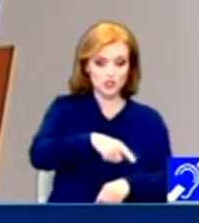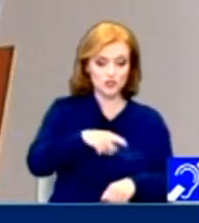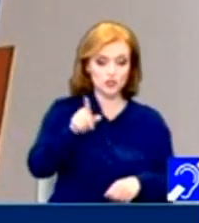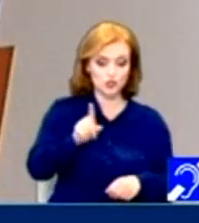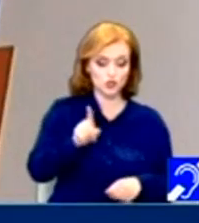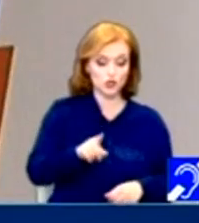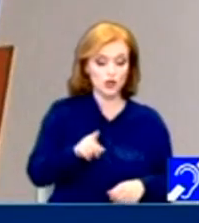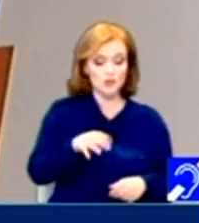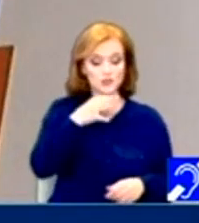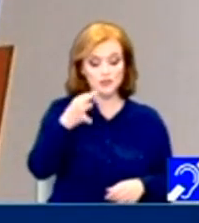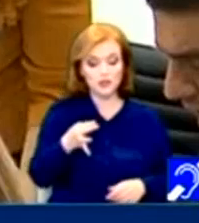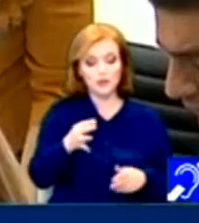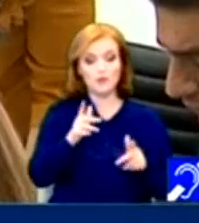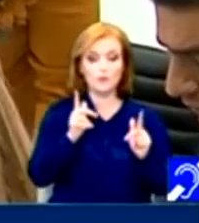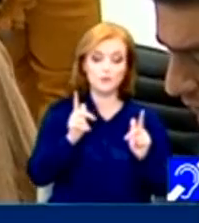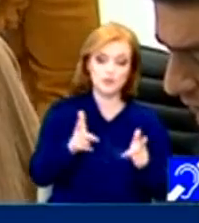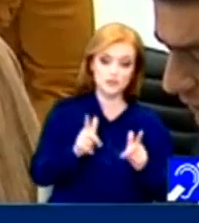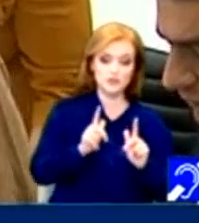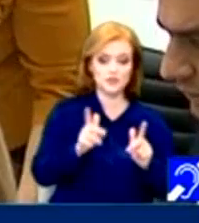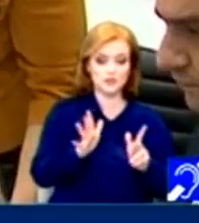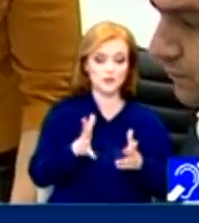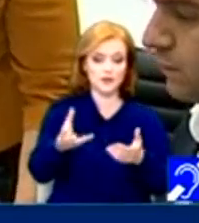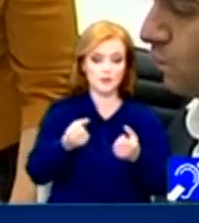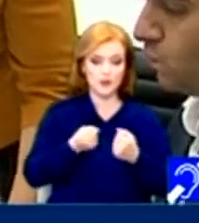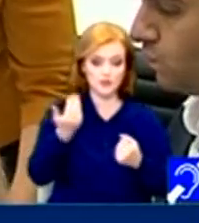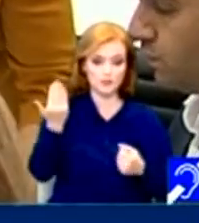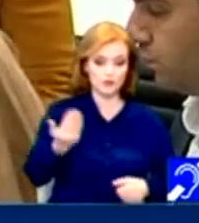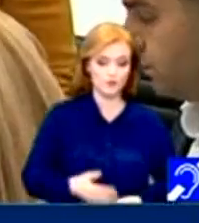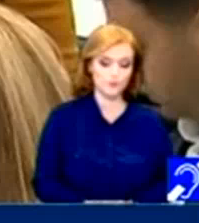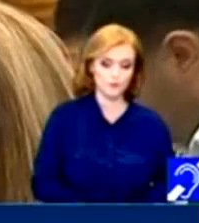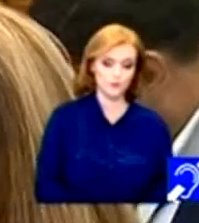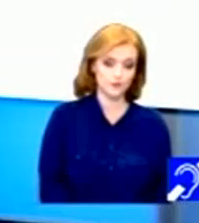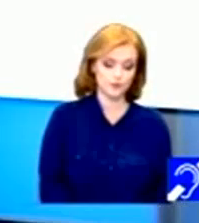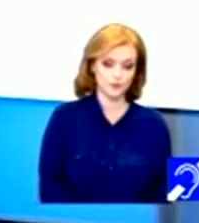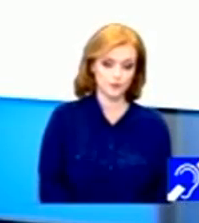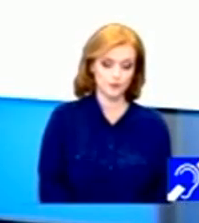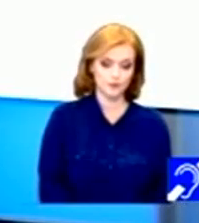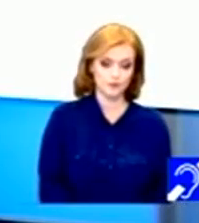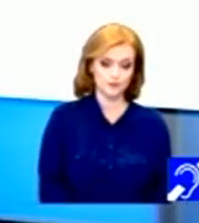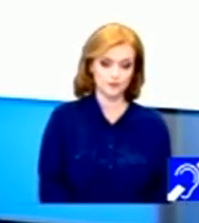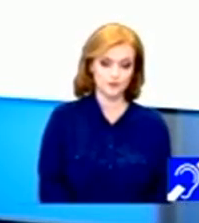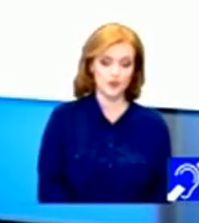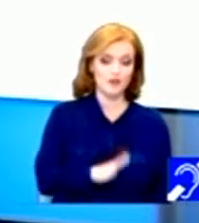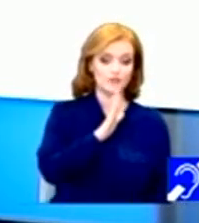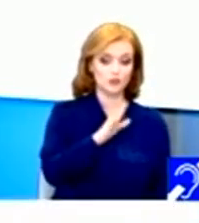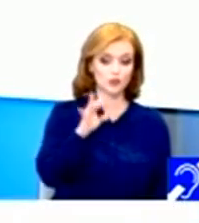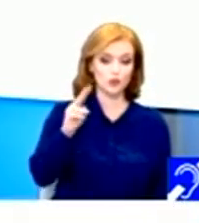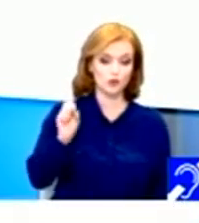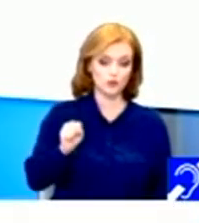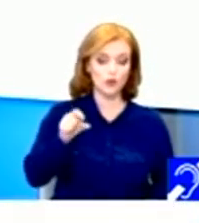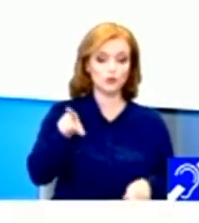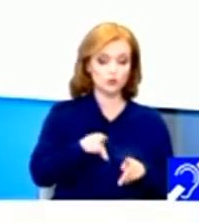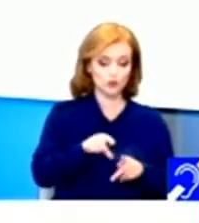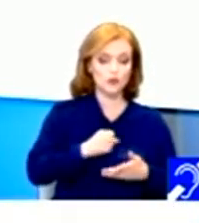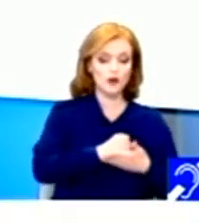a spune dacă acceptă sau nu cererea de înregistrare în cursa electorală a lui Codreanu. Victor Chironda, candidat la funcția